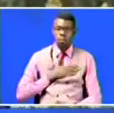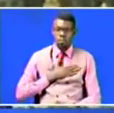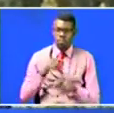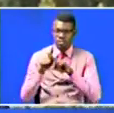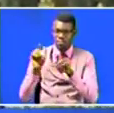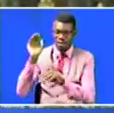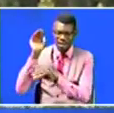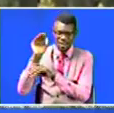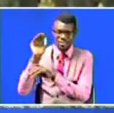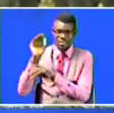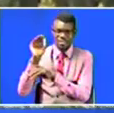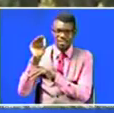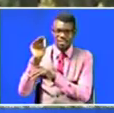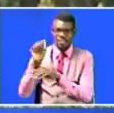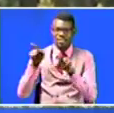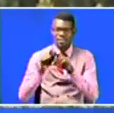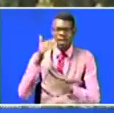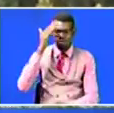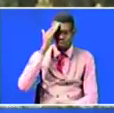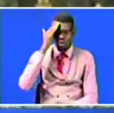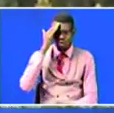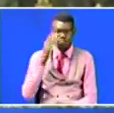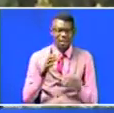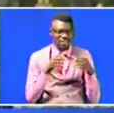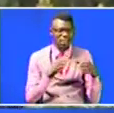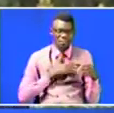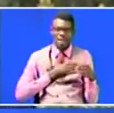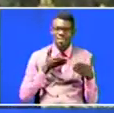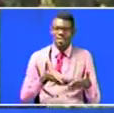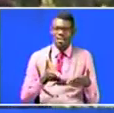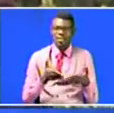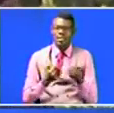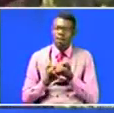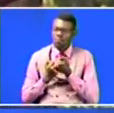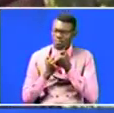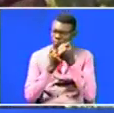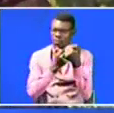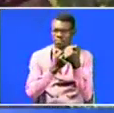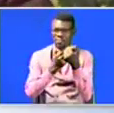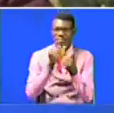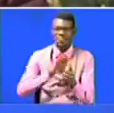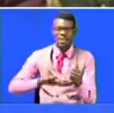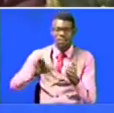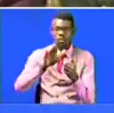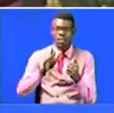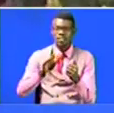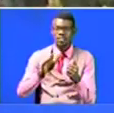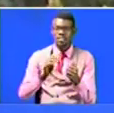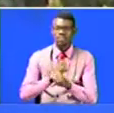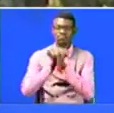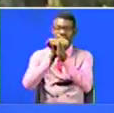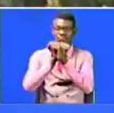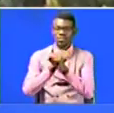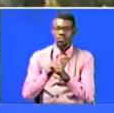tunaomba sana, and I'm sure my team here, we all support environmental conservation. We do not